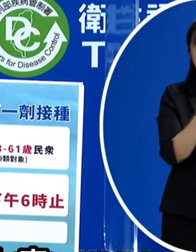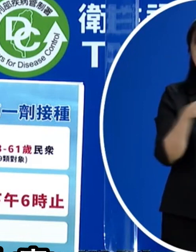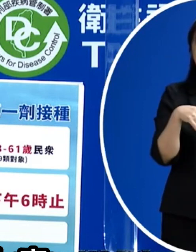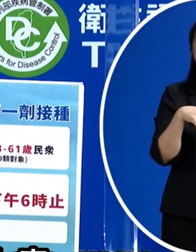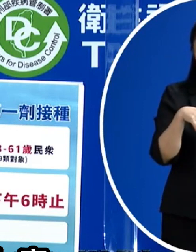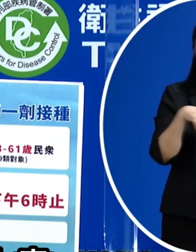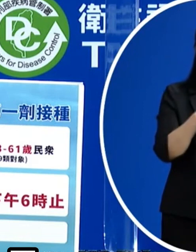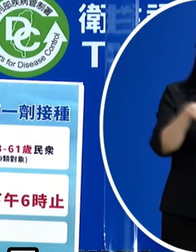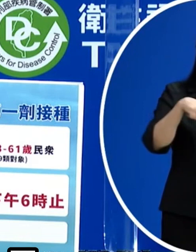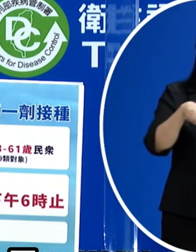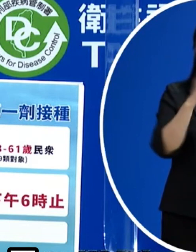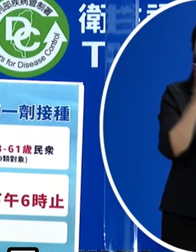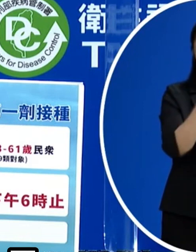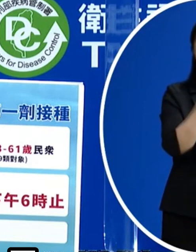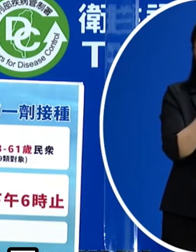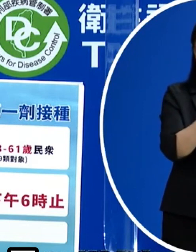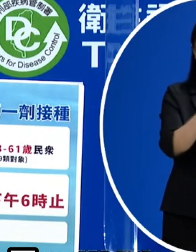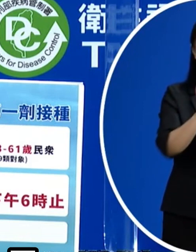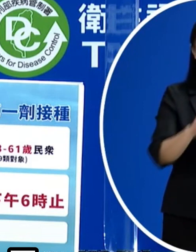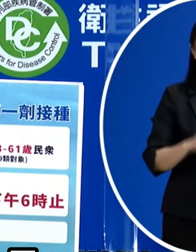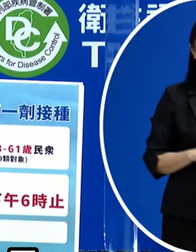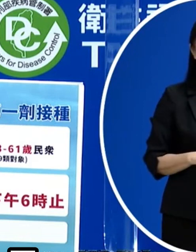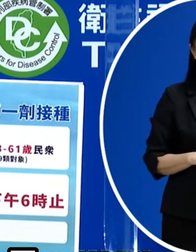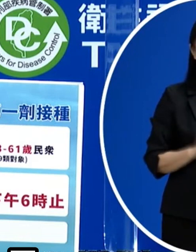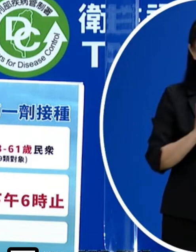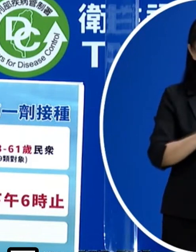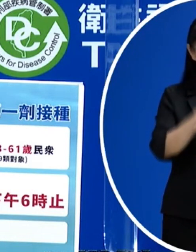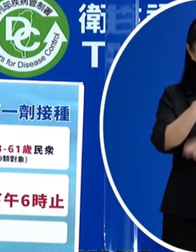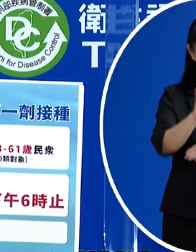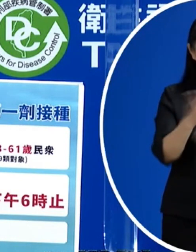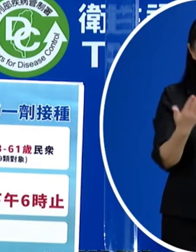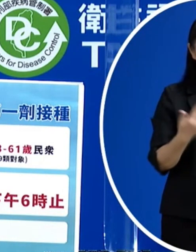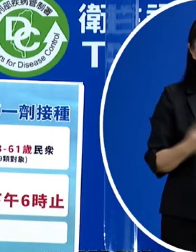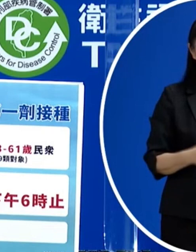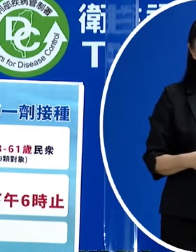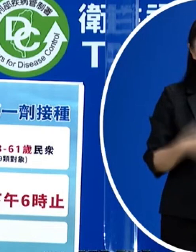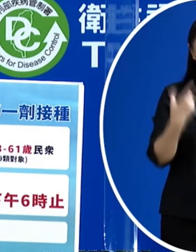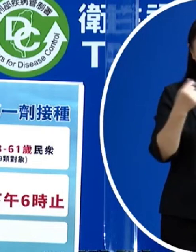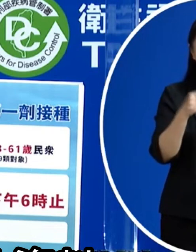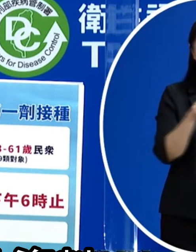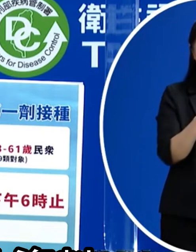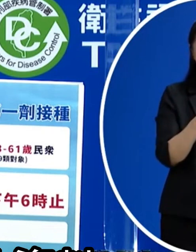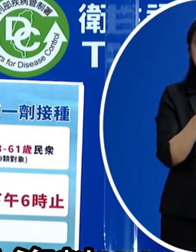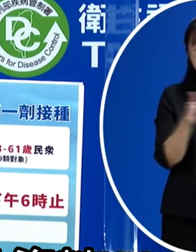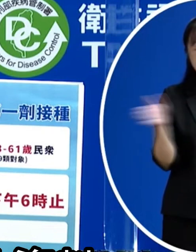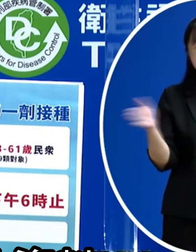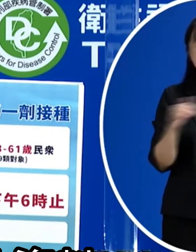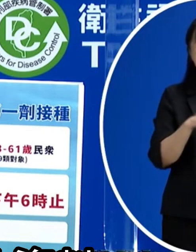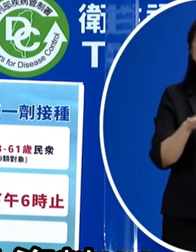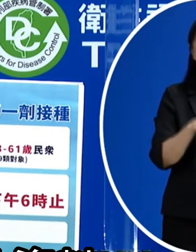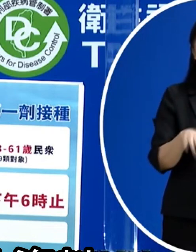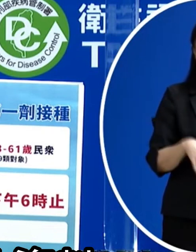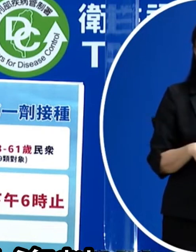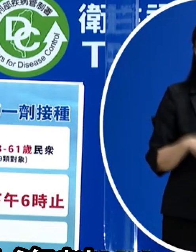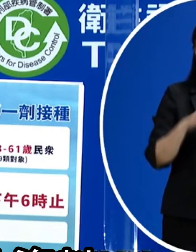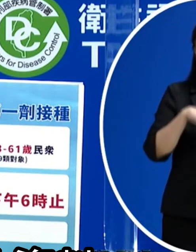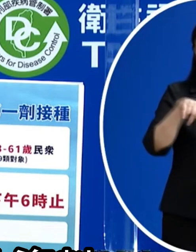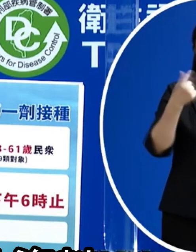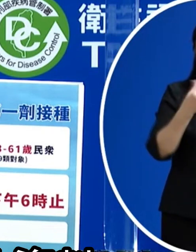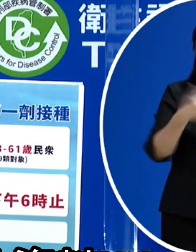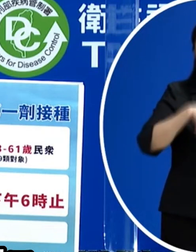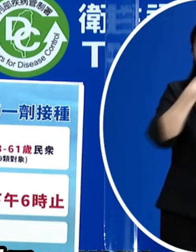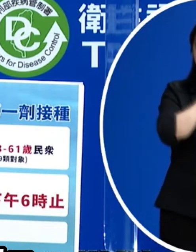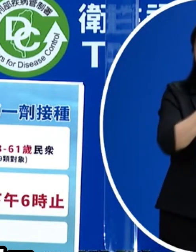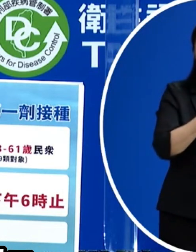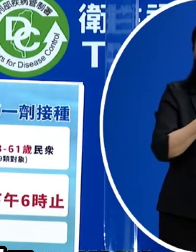究的计划都有在做。那未来大概这计划也要把它拉长了，因为必须要有一些本土相关的